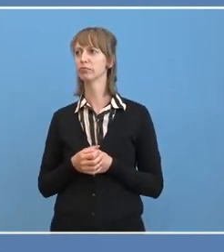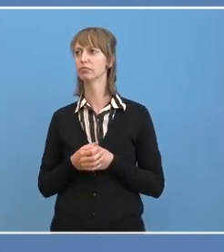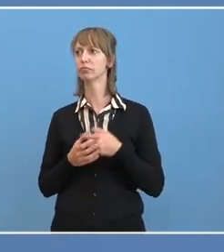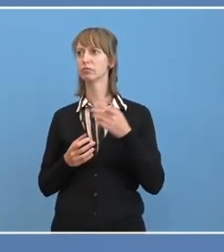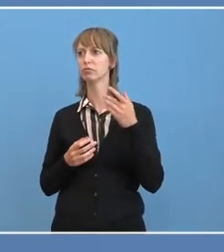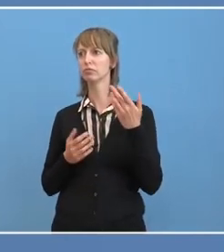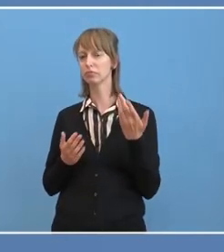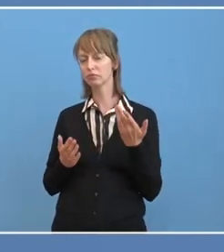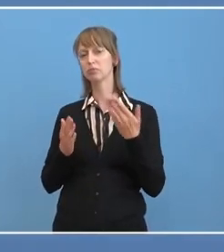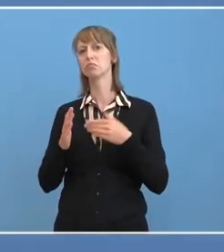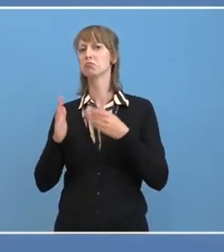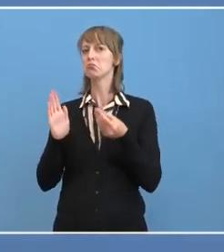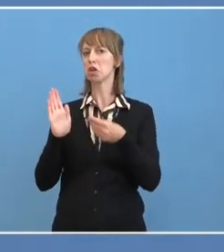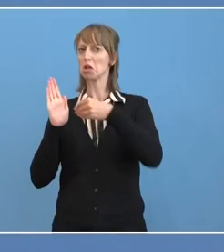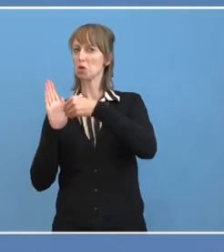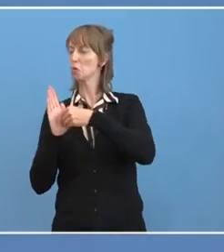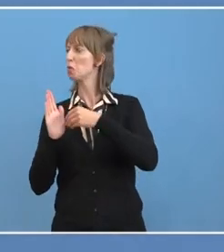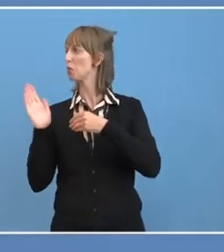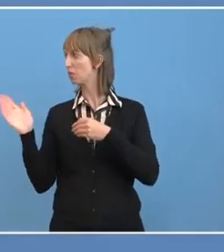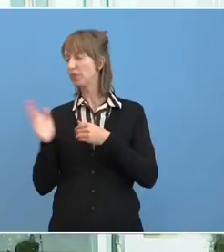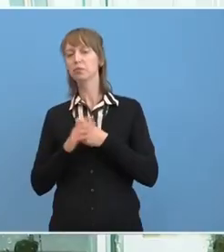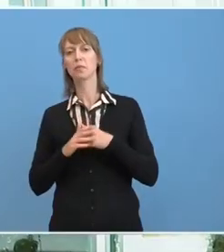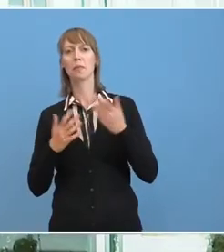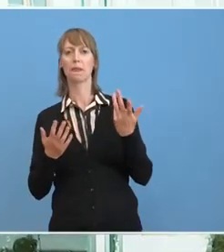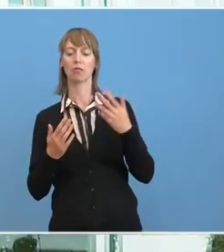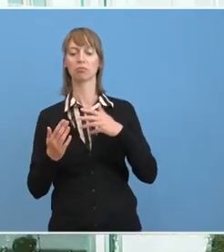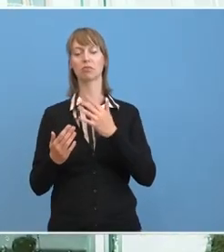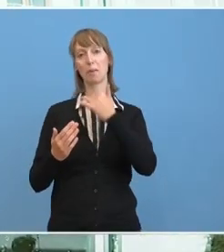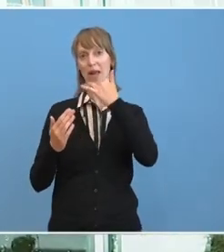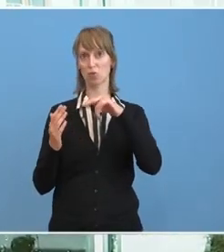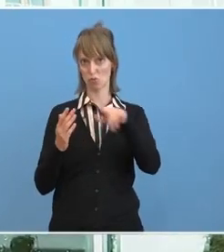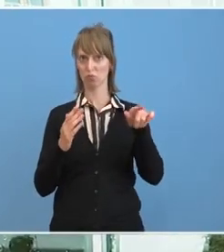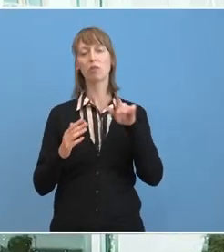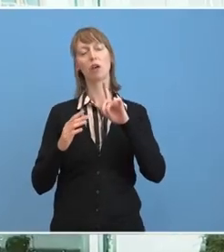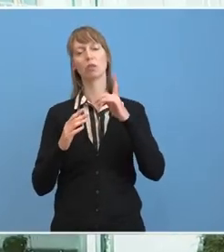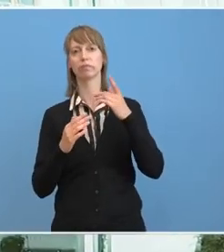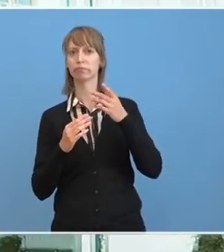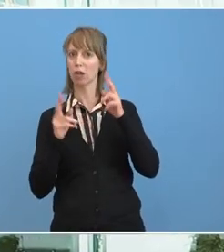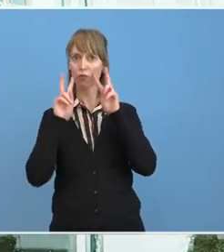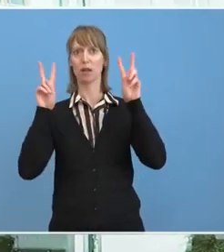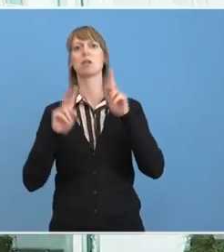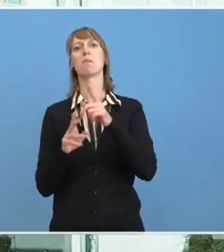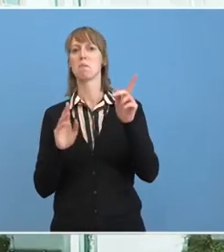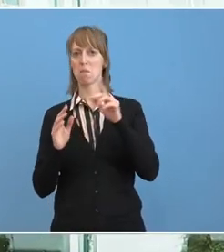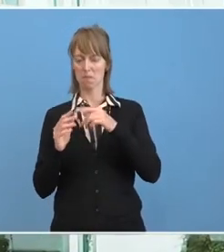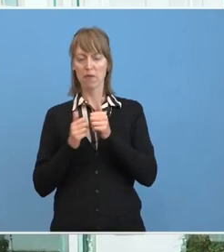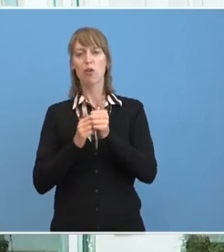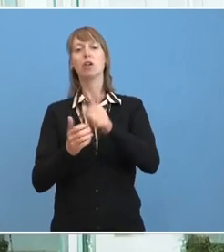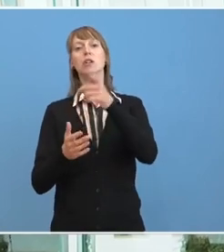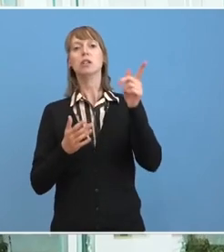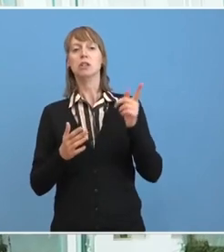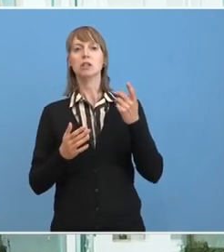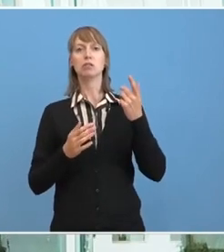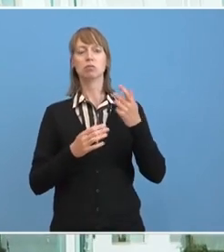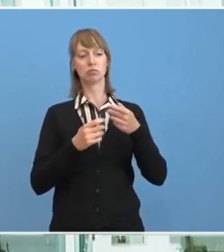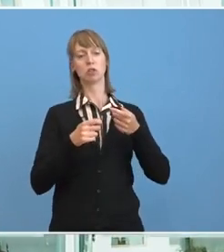den aktuellen Meldungen, auf die Sie sich beziehen. Auch wir verfolgen diese Meldungen sehr, sehr aufmerksam, dass Mitglieder des Koordinierungsrats